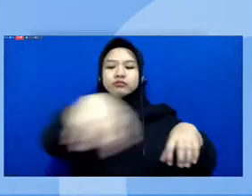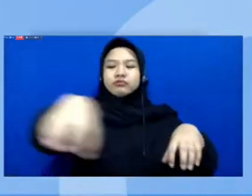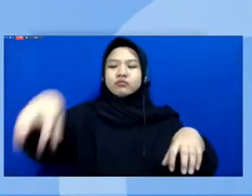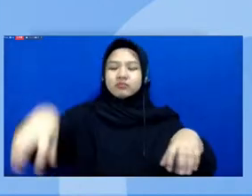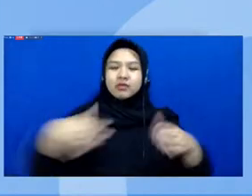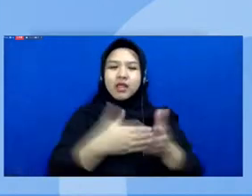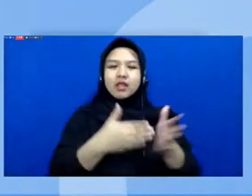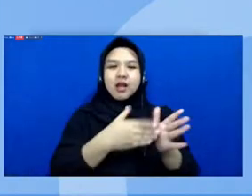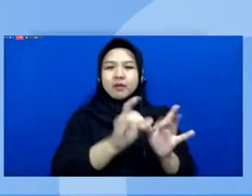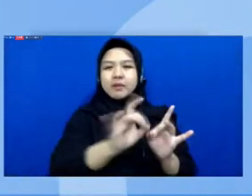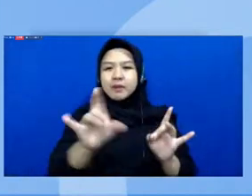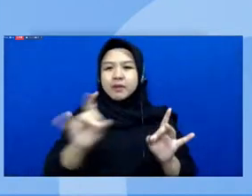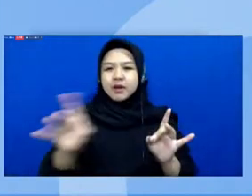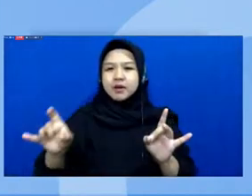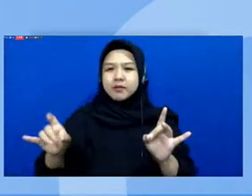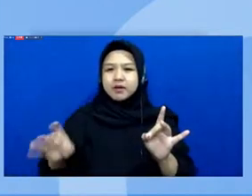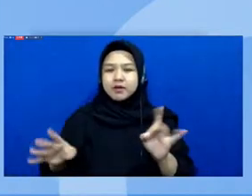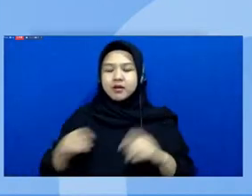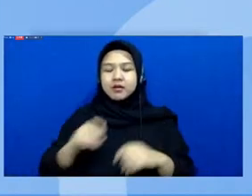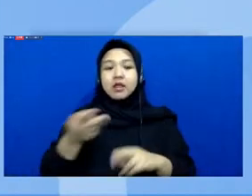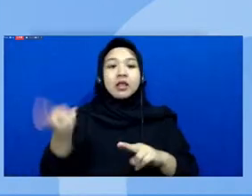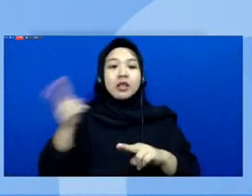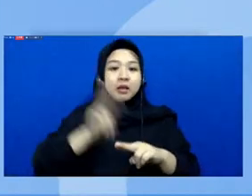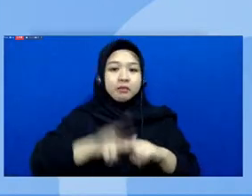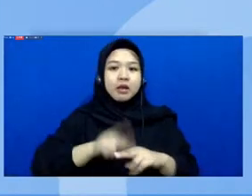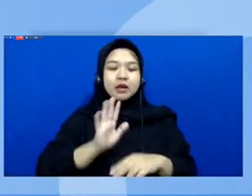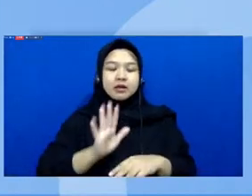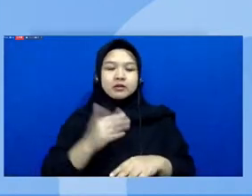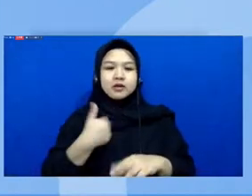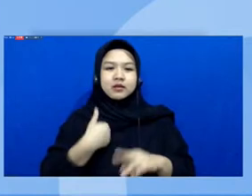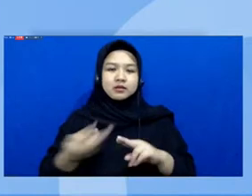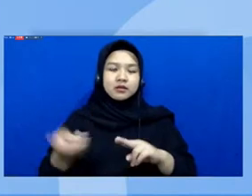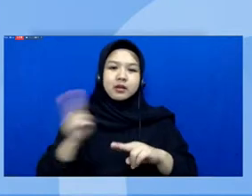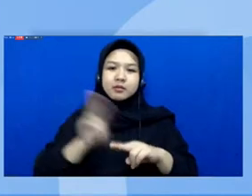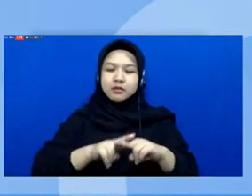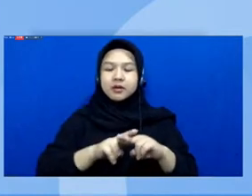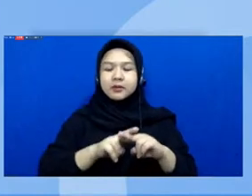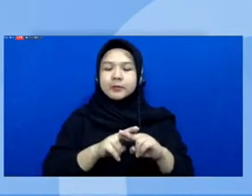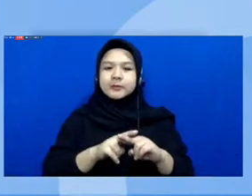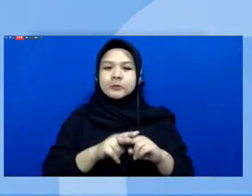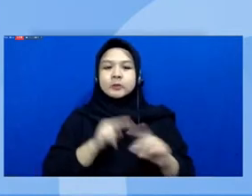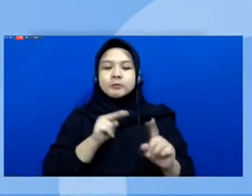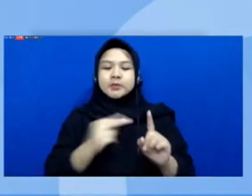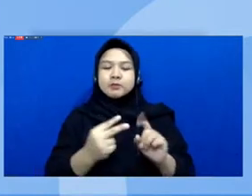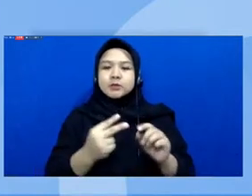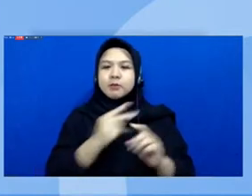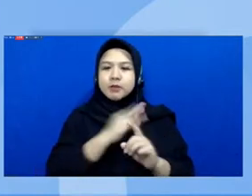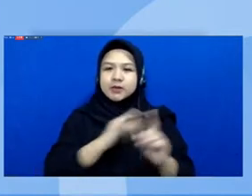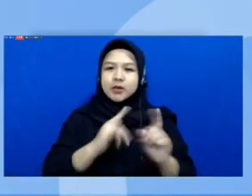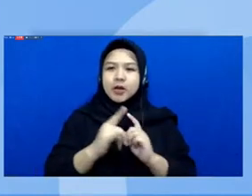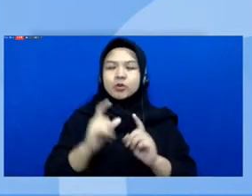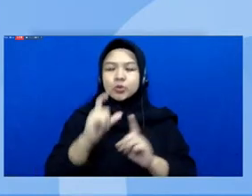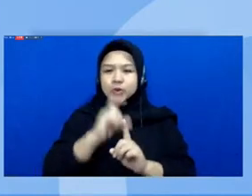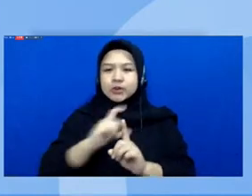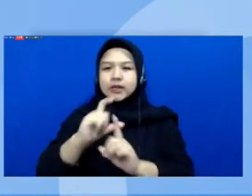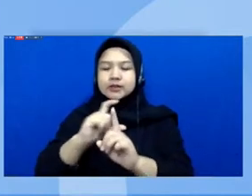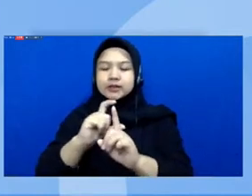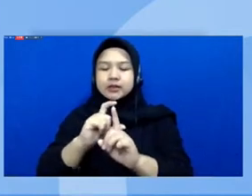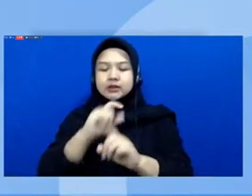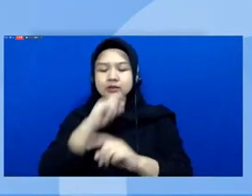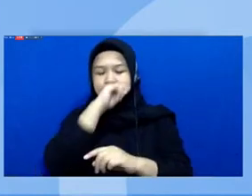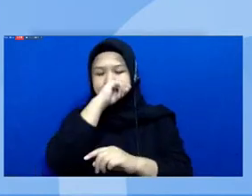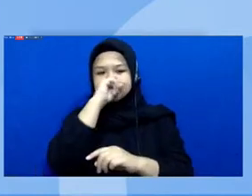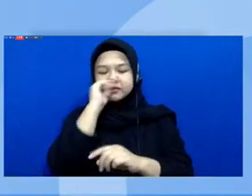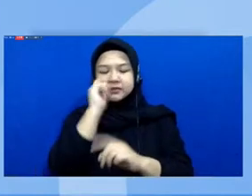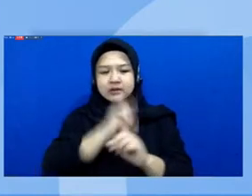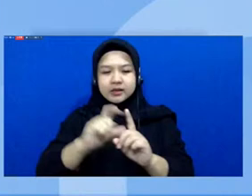berbeda. Gitu. Ditambah lagi nanti, ada tambahan lagi persepsi masyarakat dalam proses tracing tadi, yang mana